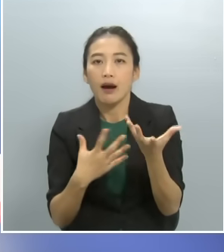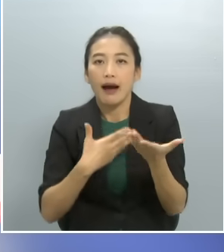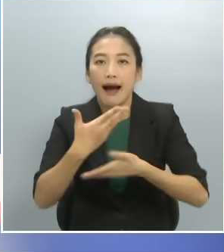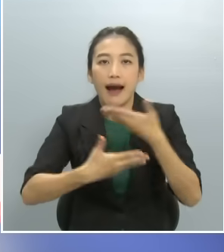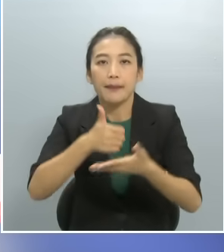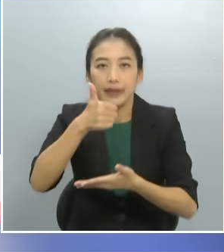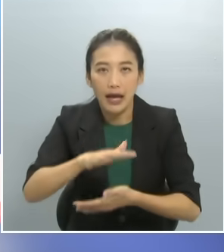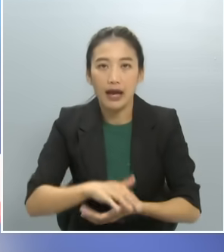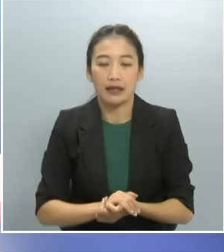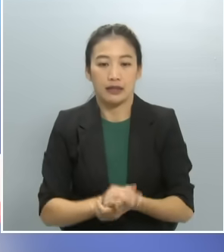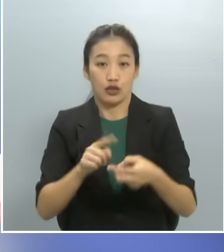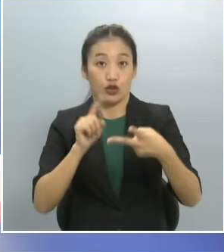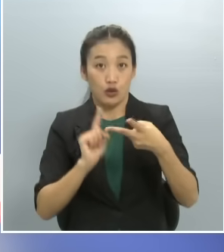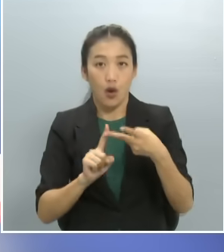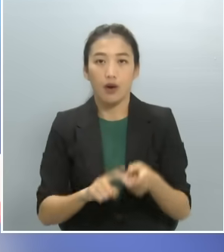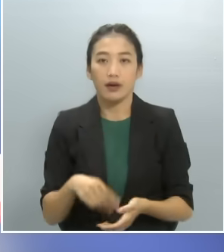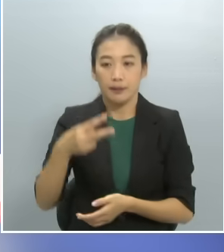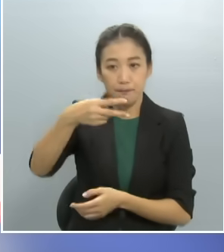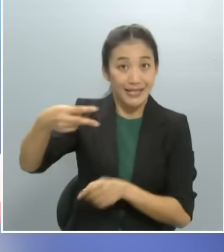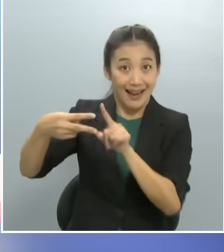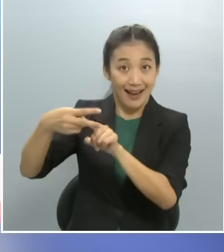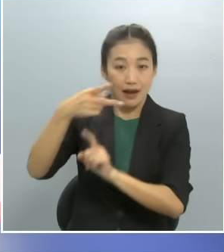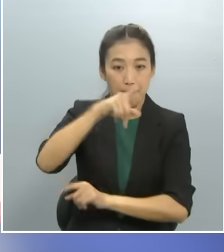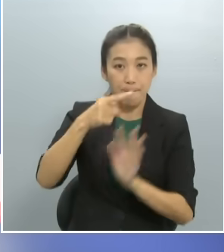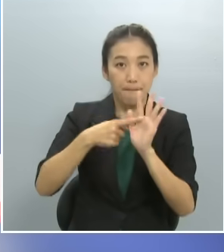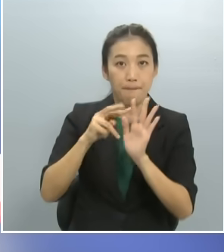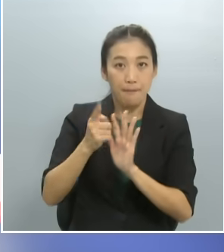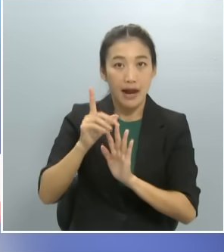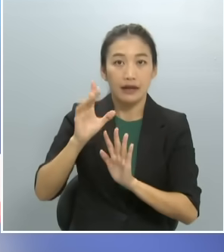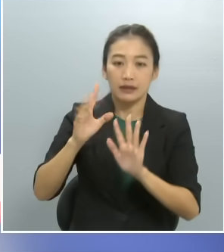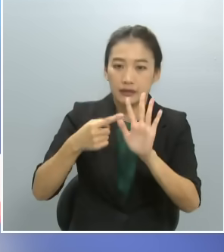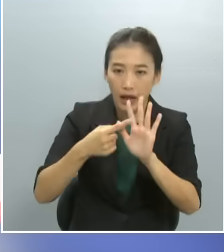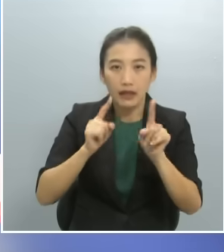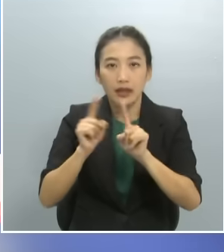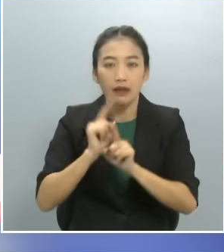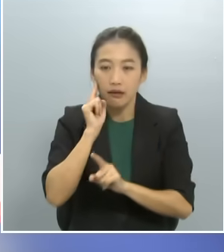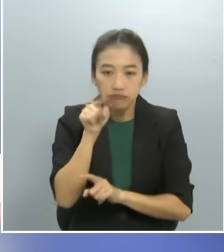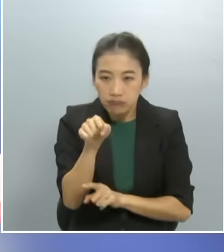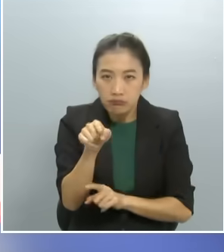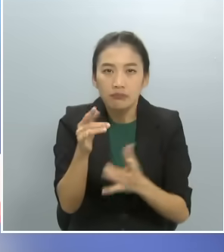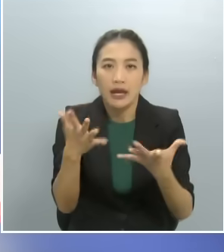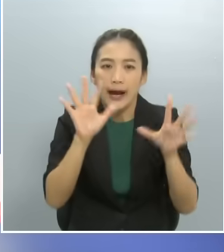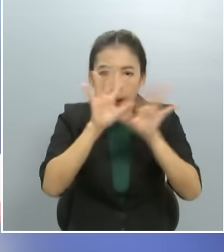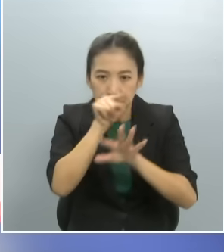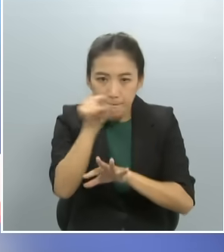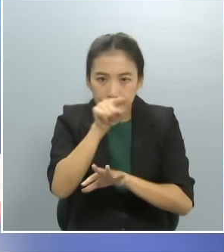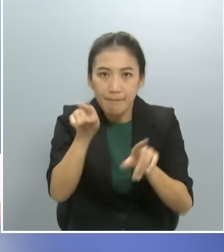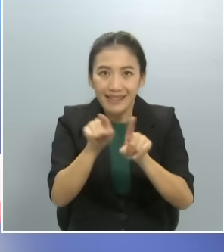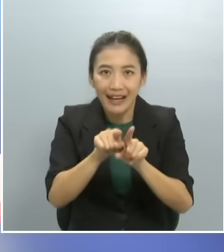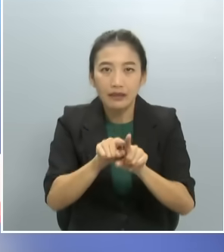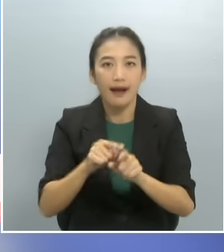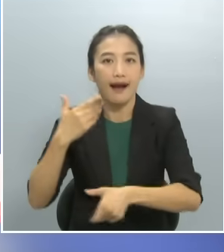ให้นึกถึงแบรนด์ที่เขาไปจดลิขสิทธิ์เอาไว้อ่ะค่ะแต่ว่าเมนูนี้ไทยจะขายก็ได้ถ้าทำน้ำแข็งใส